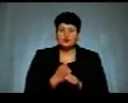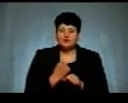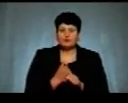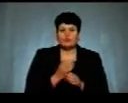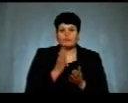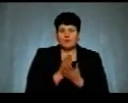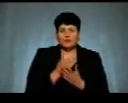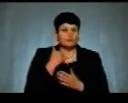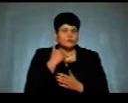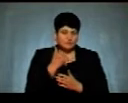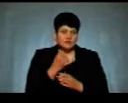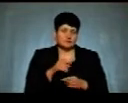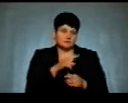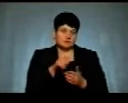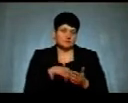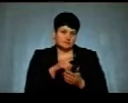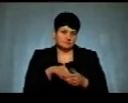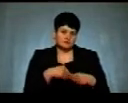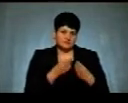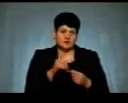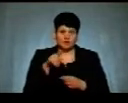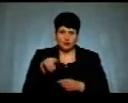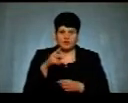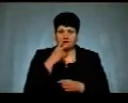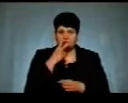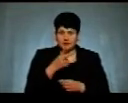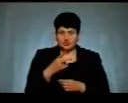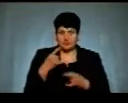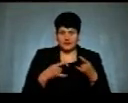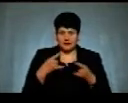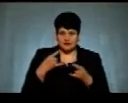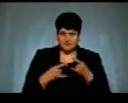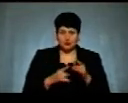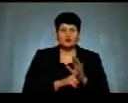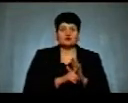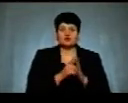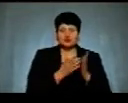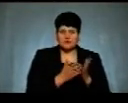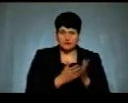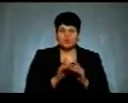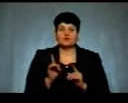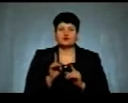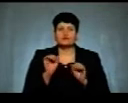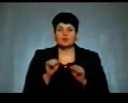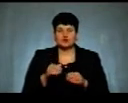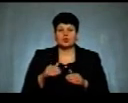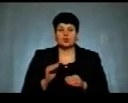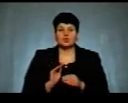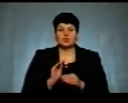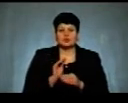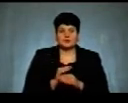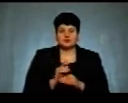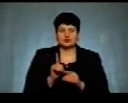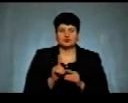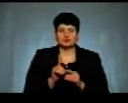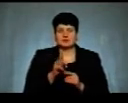тому телефонуйте до нас, ставте свої запитання за номером, який ви бачите на екрані. Тому розпочнемо. Що ви можете додати щодо заробітних